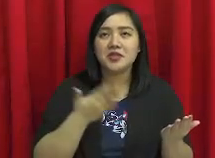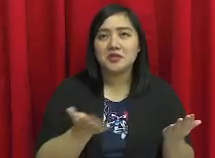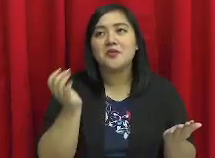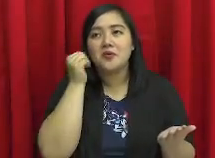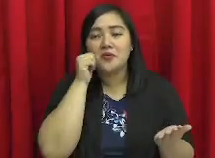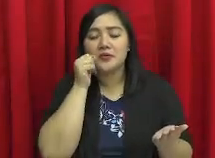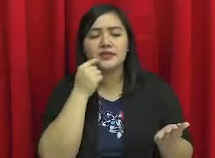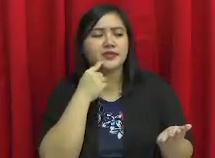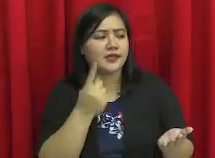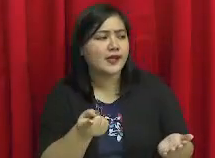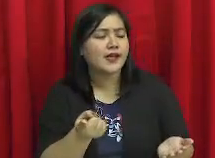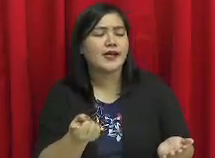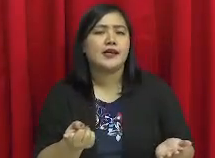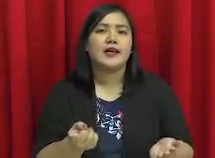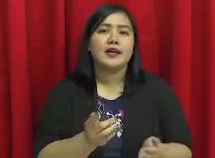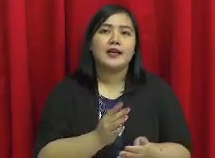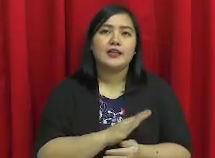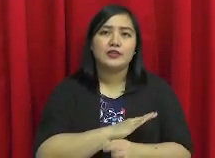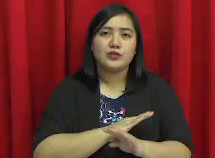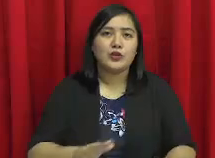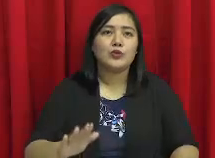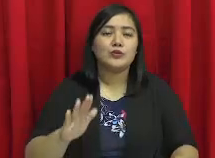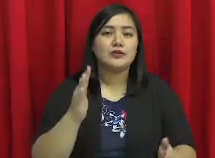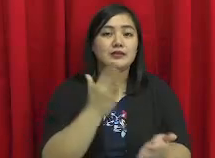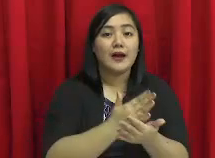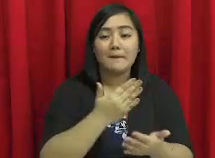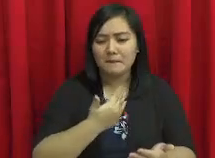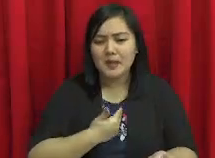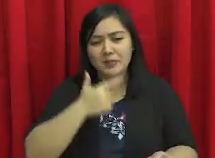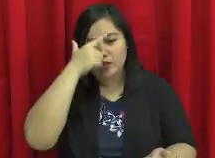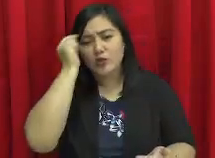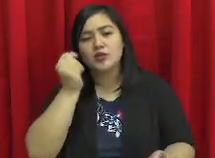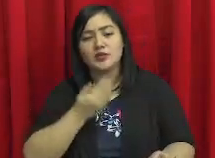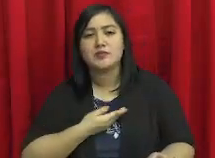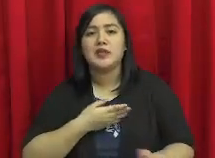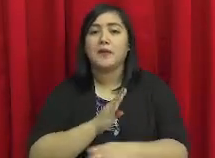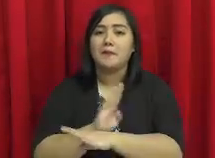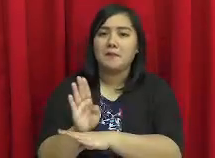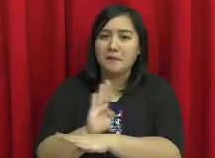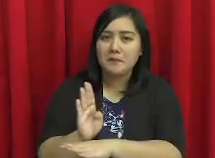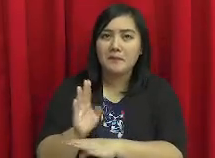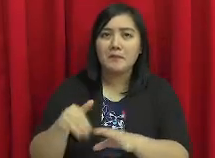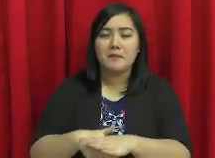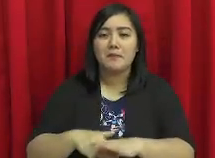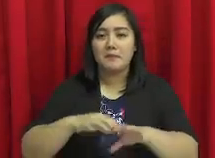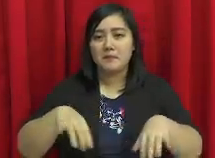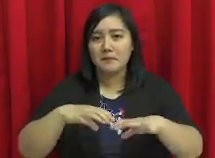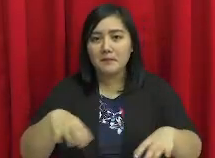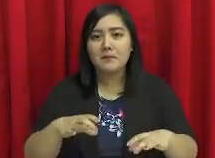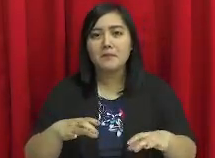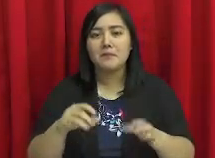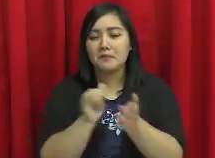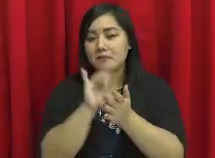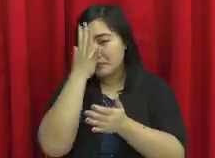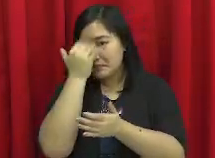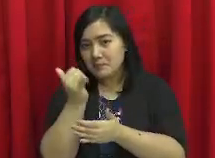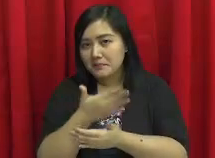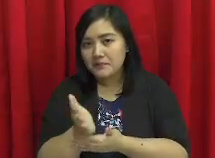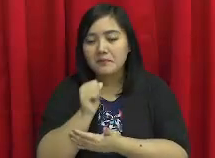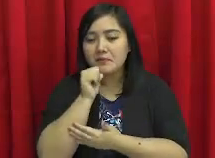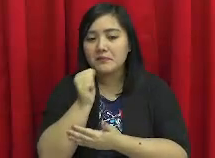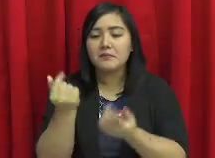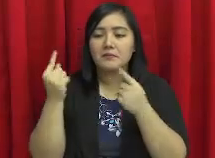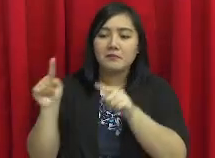sa pagkakilala sa Diyos, Sorry to say this, but that's the truth. Yeah. Because let me remind you again, sinasabi ko po ito palagi, kahit na tayo